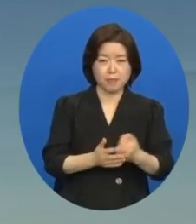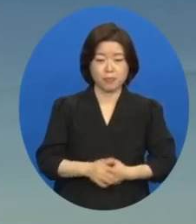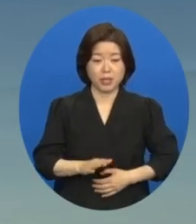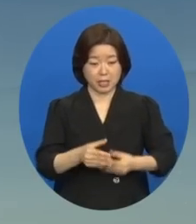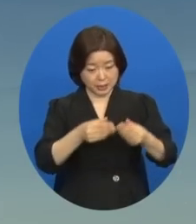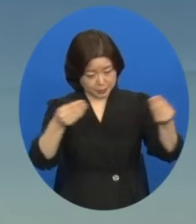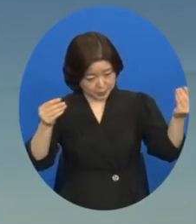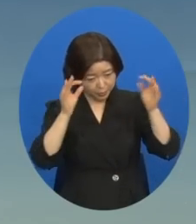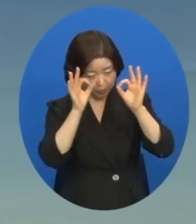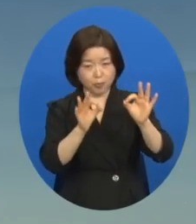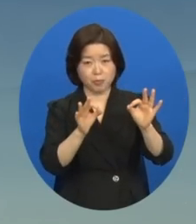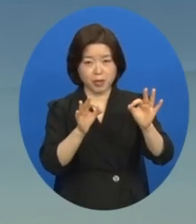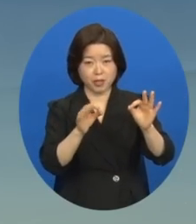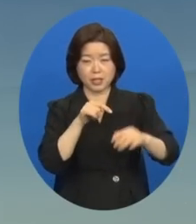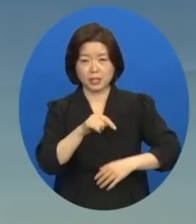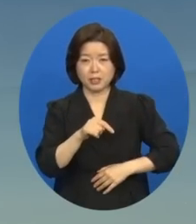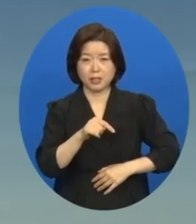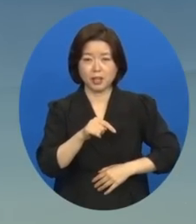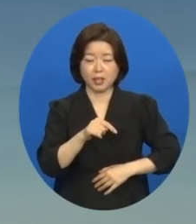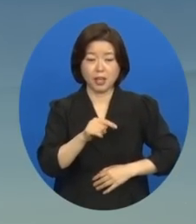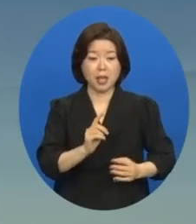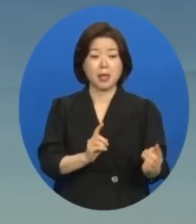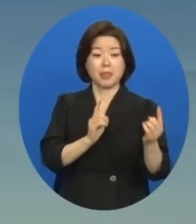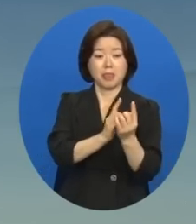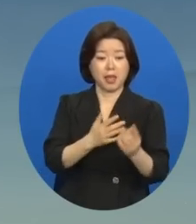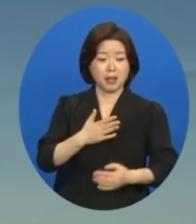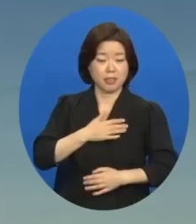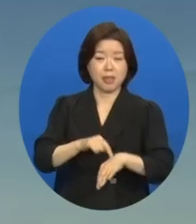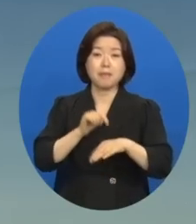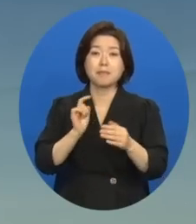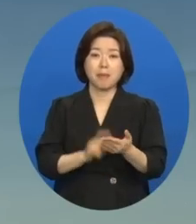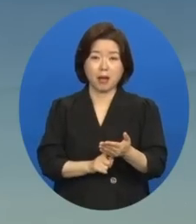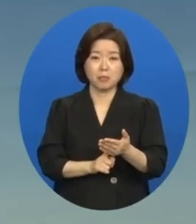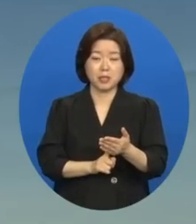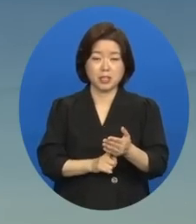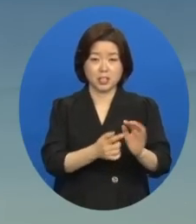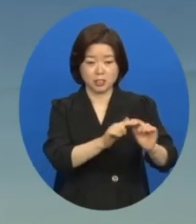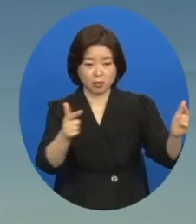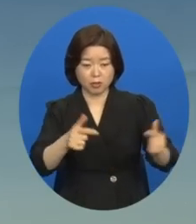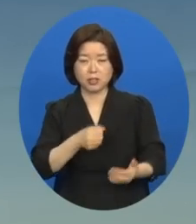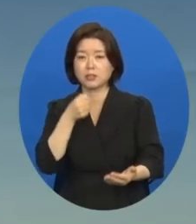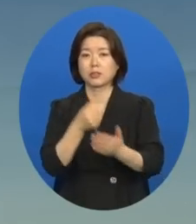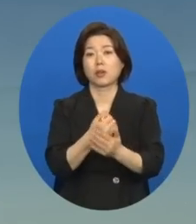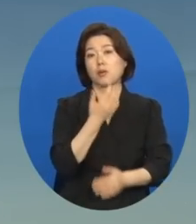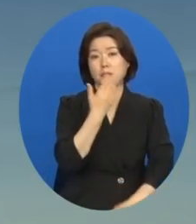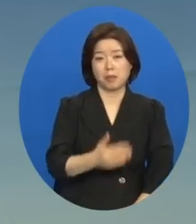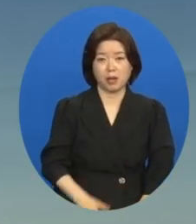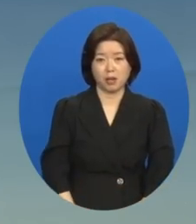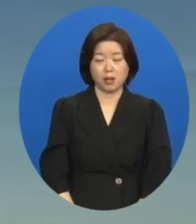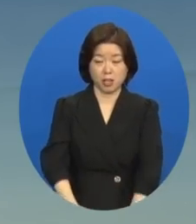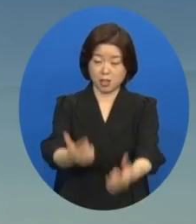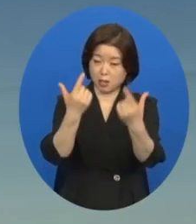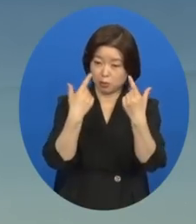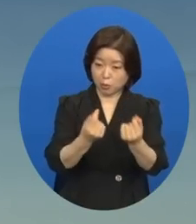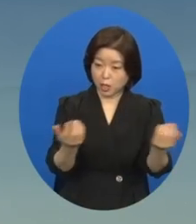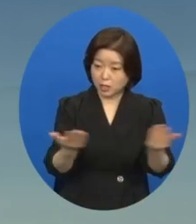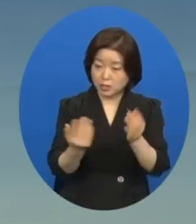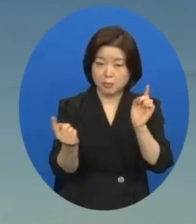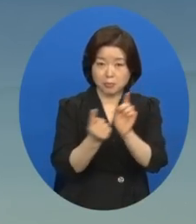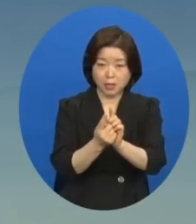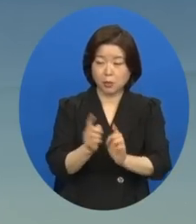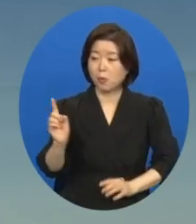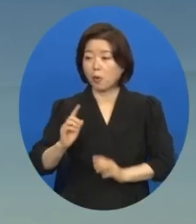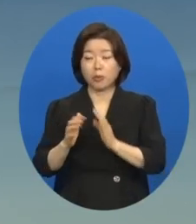실상은 그것을 대하는 우리의 마음이 그 모든 것을 결정하죠. 똑같은 일을 만나도